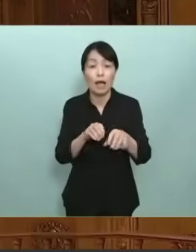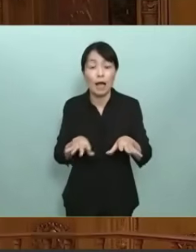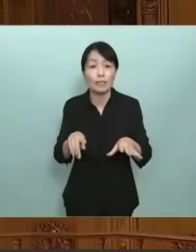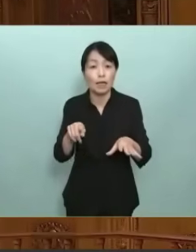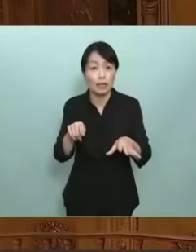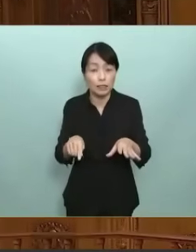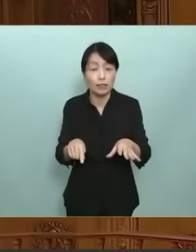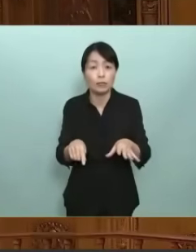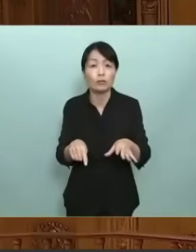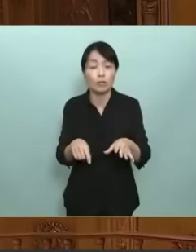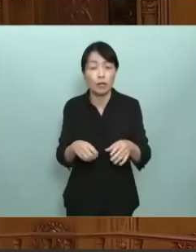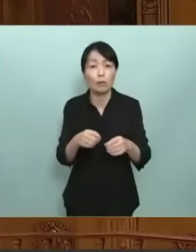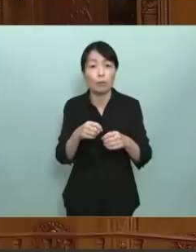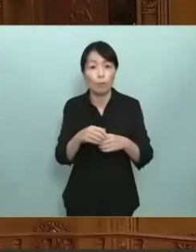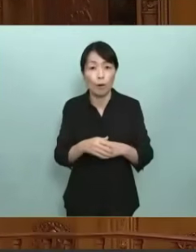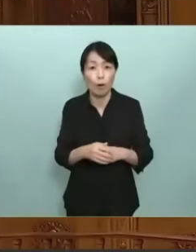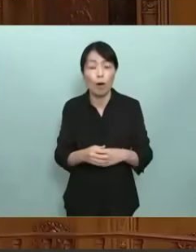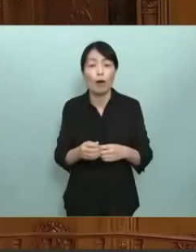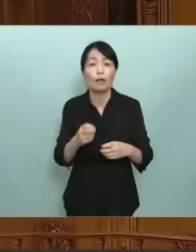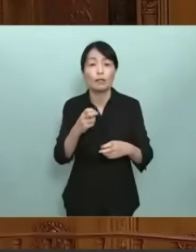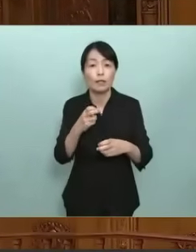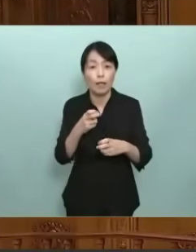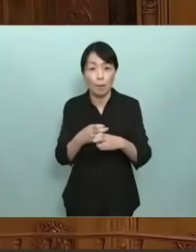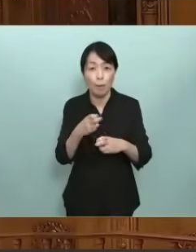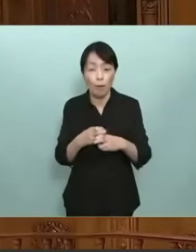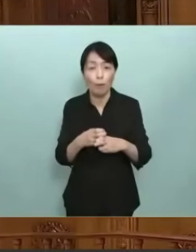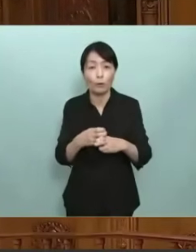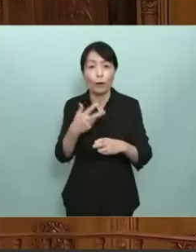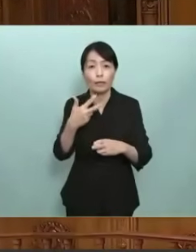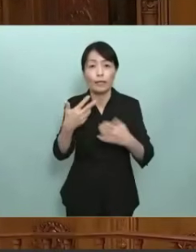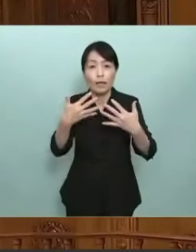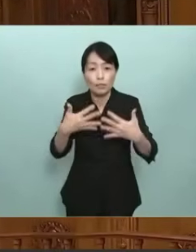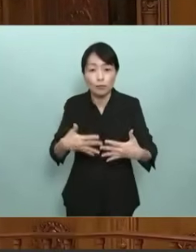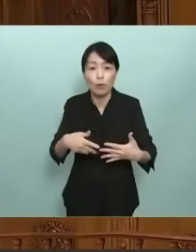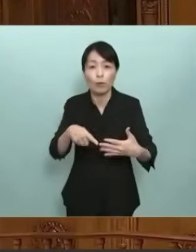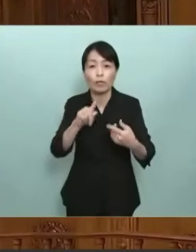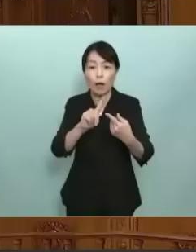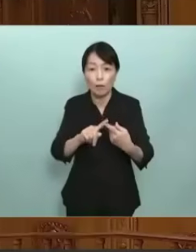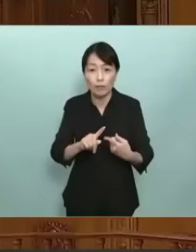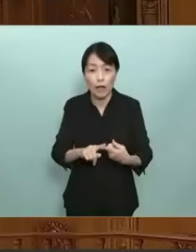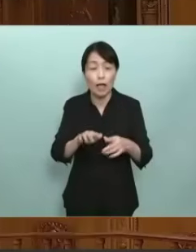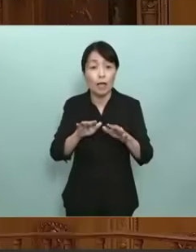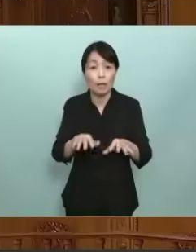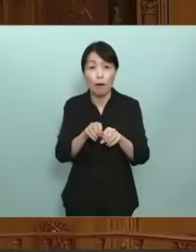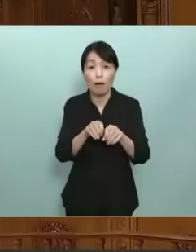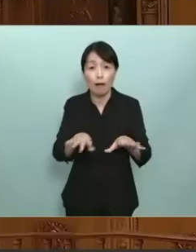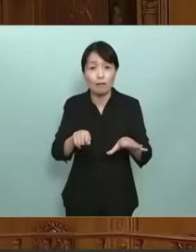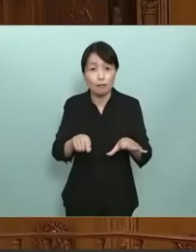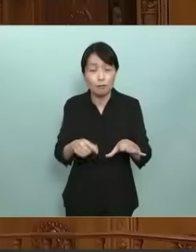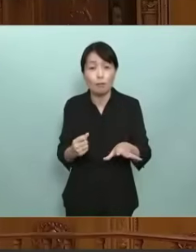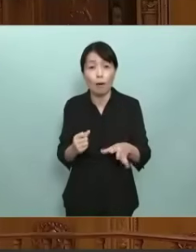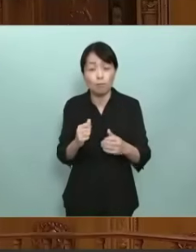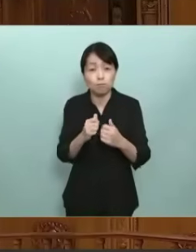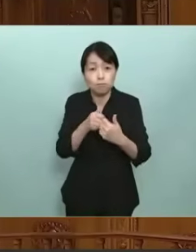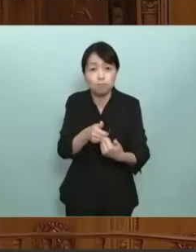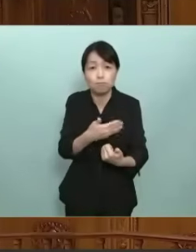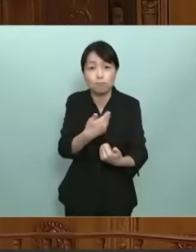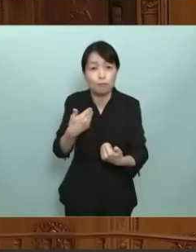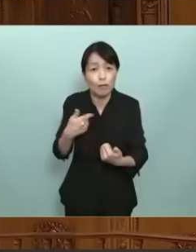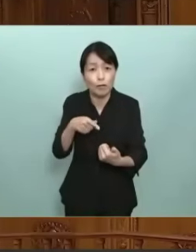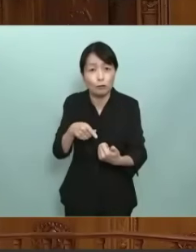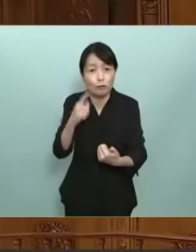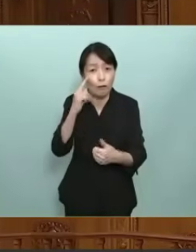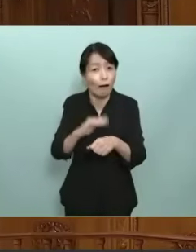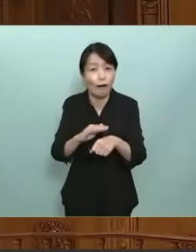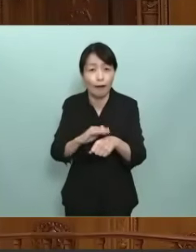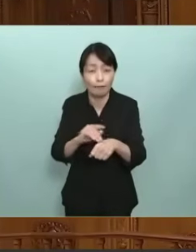性についても第7条を根拠に今解散すれば勝てるとばかりに解散することは憲法